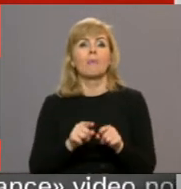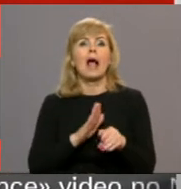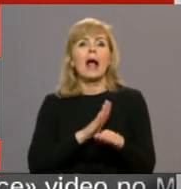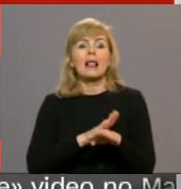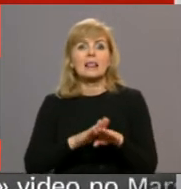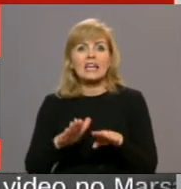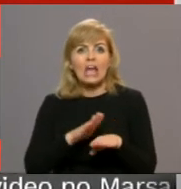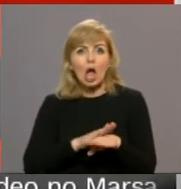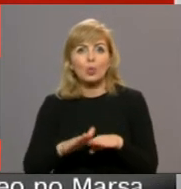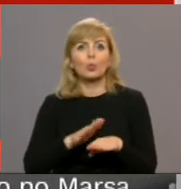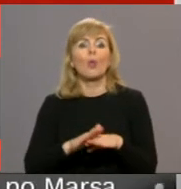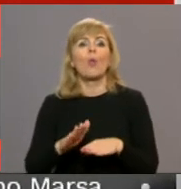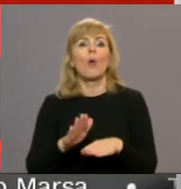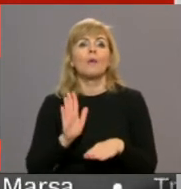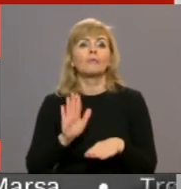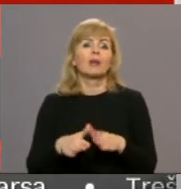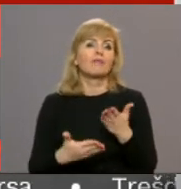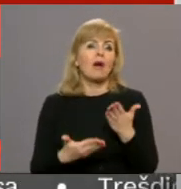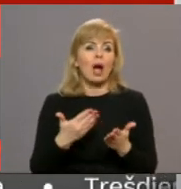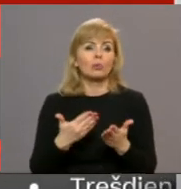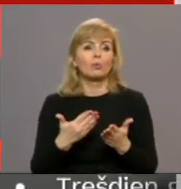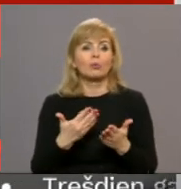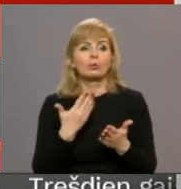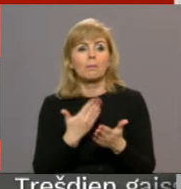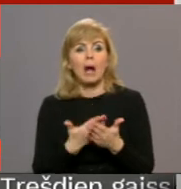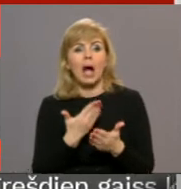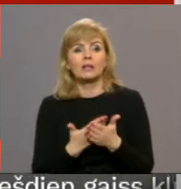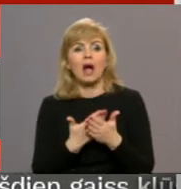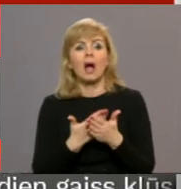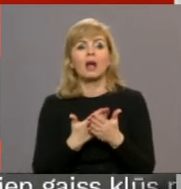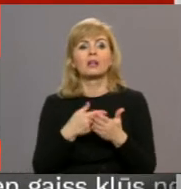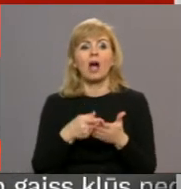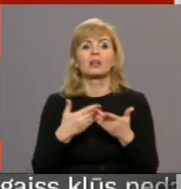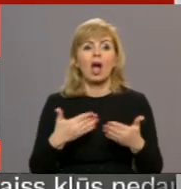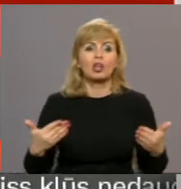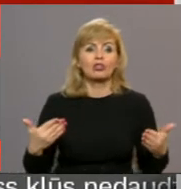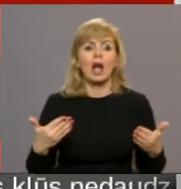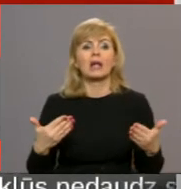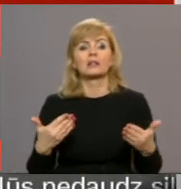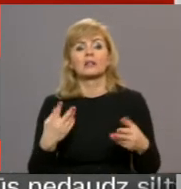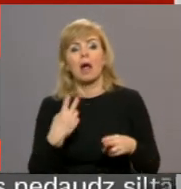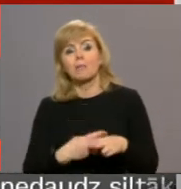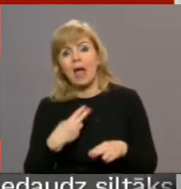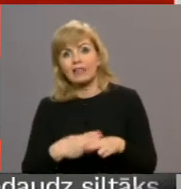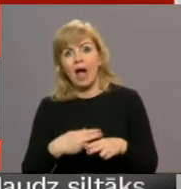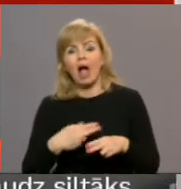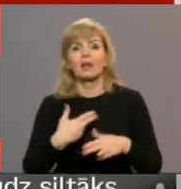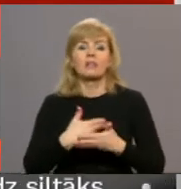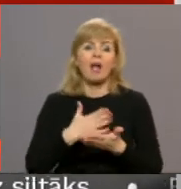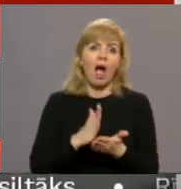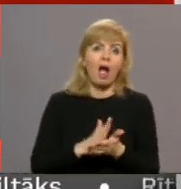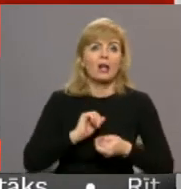varētu parādīties iekšā gan dažādas metaliskas kaut kādas daļas